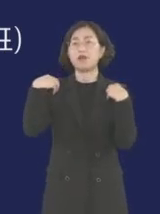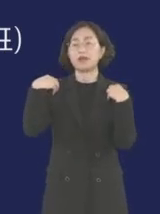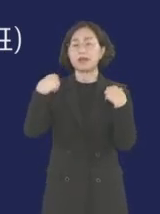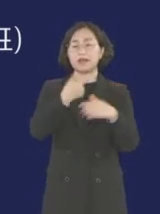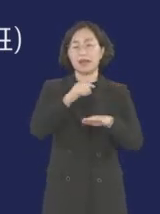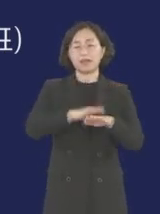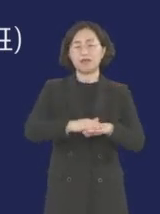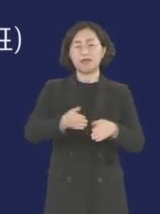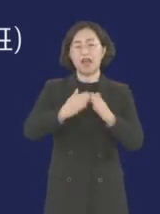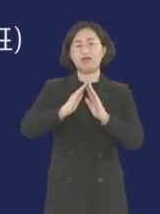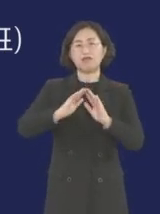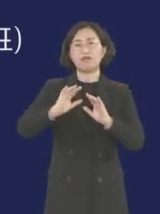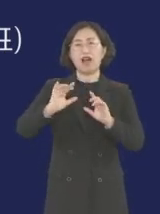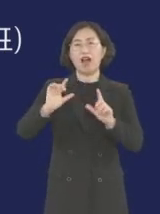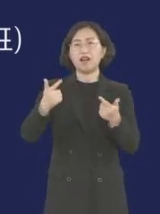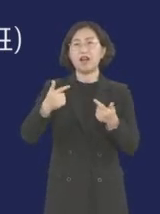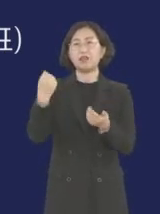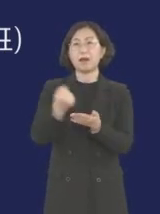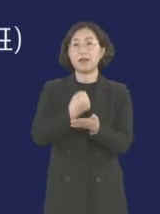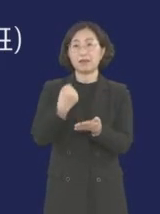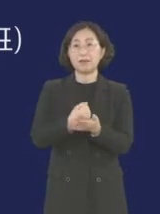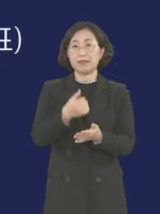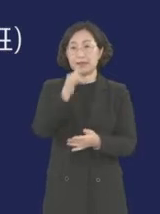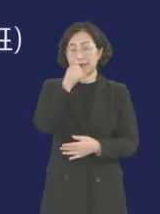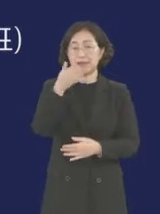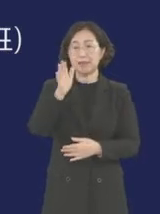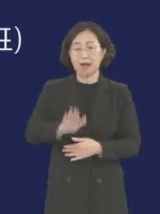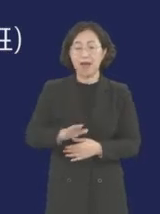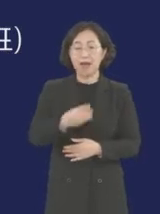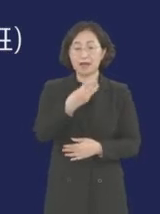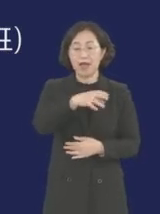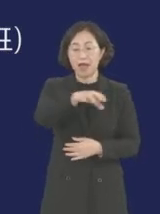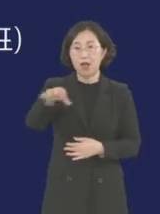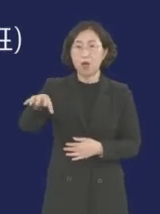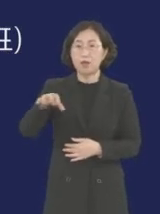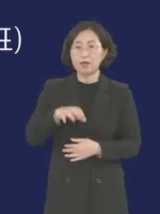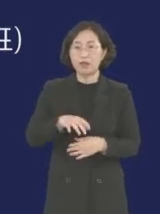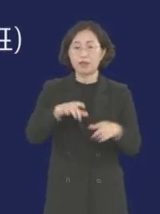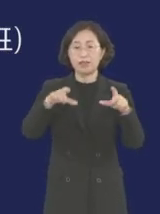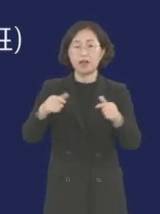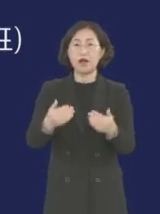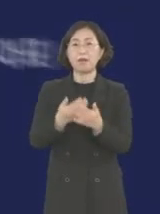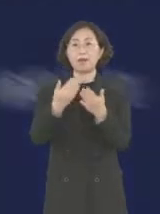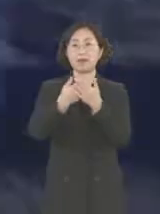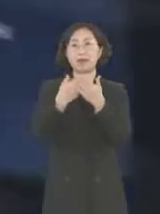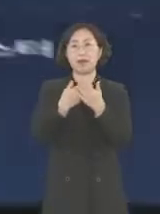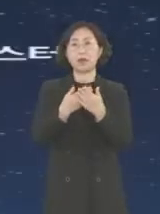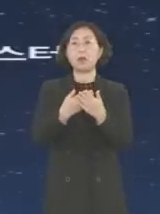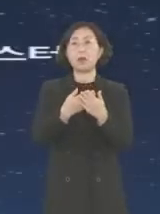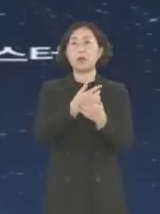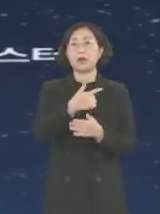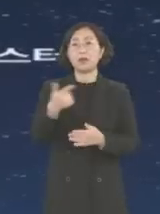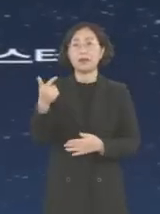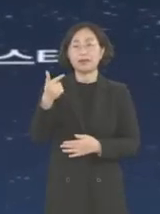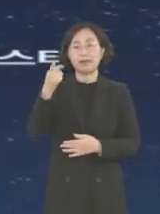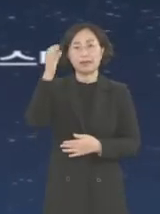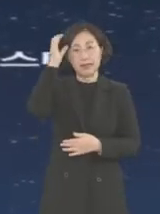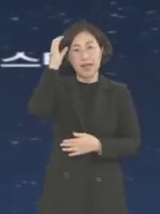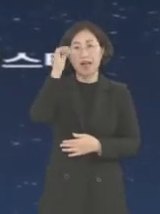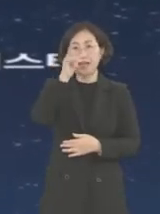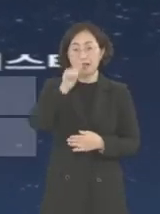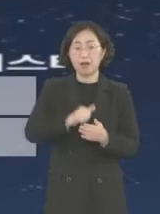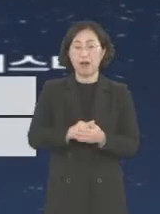클러스터 삼각체제가 만들어짐으로 해가지고 지역 발전에도 크게 도움이 될 거라고 생각을 합니다. 우주항공청